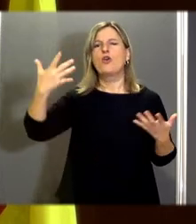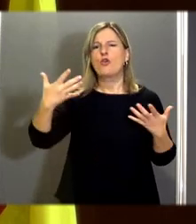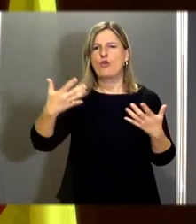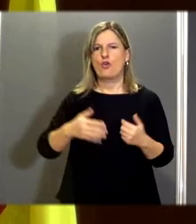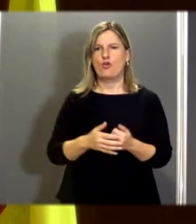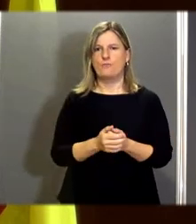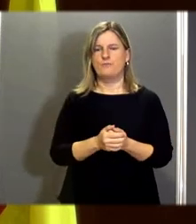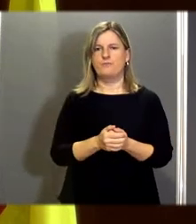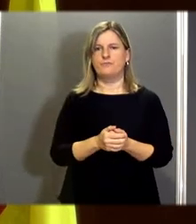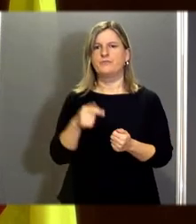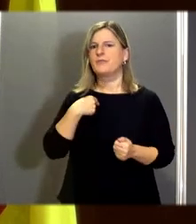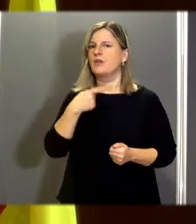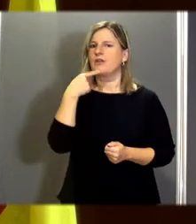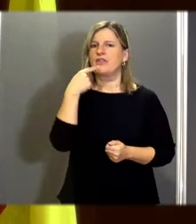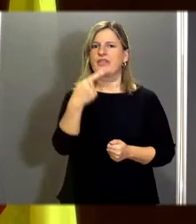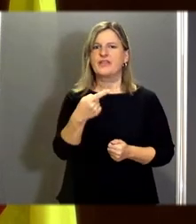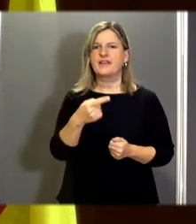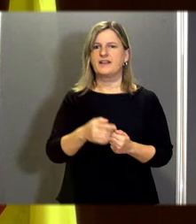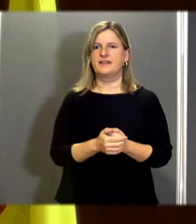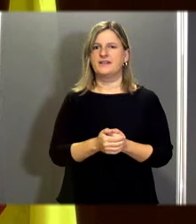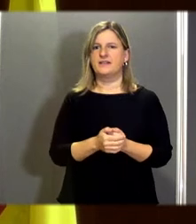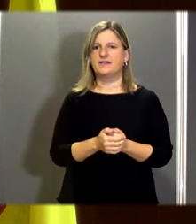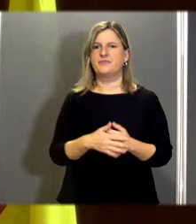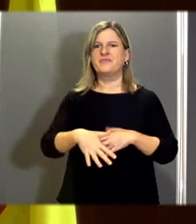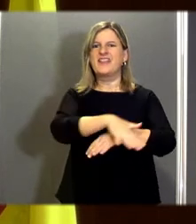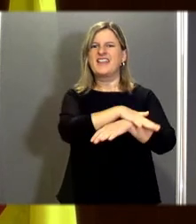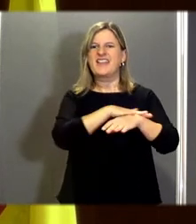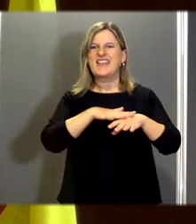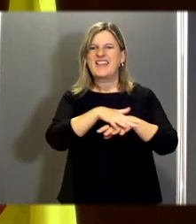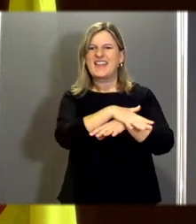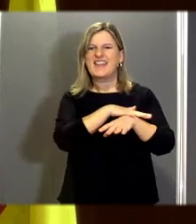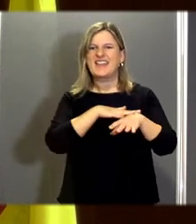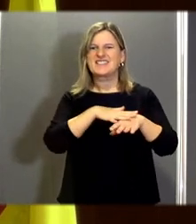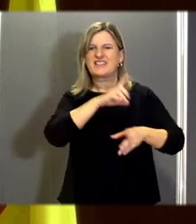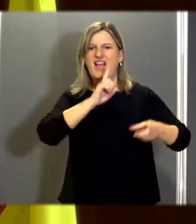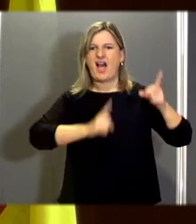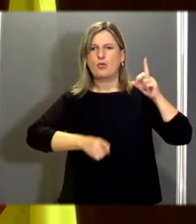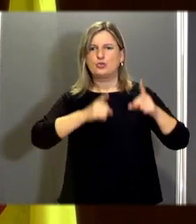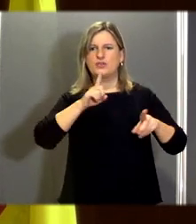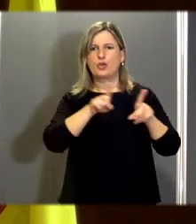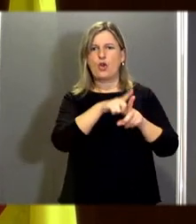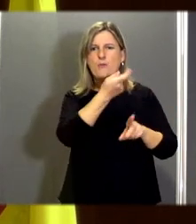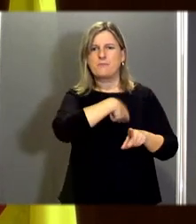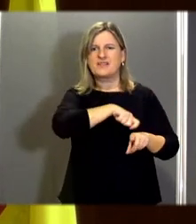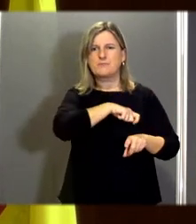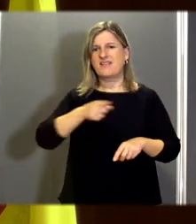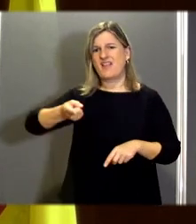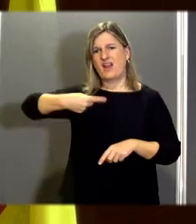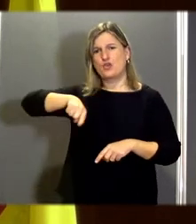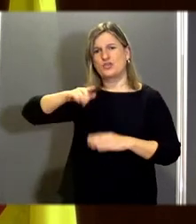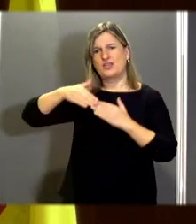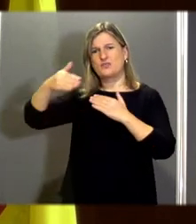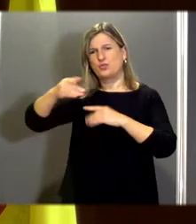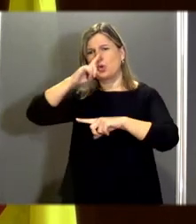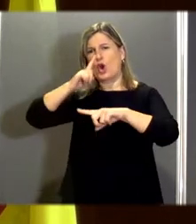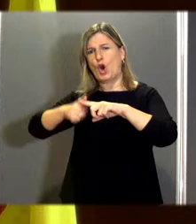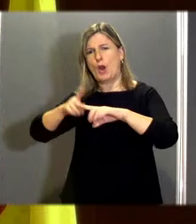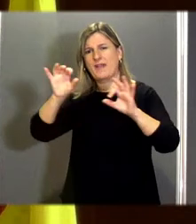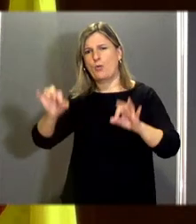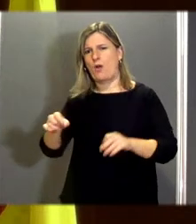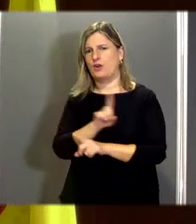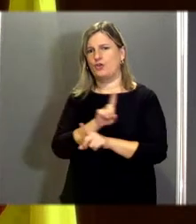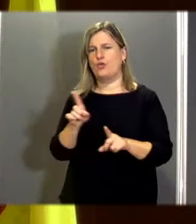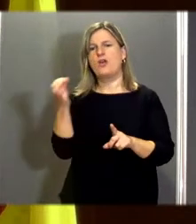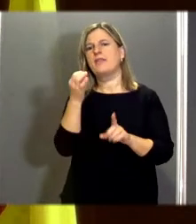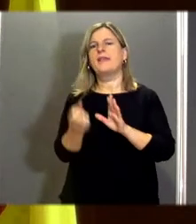Constatem que no podem reproduir un estat de biaix autoritari com l'espanyol. Hem de construir una